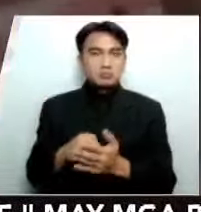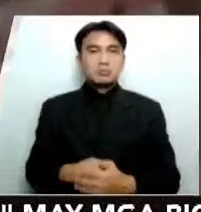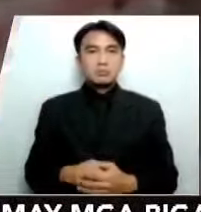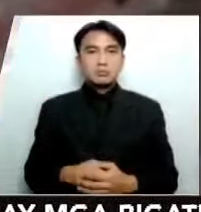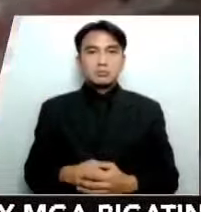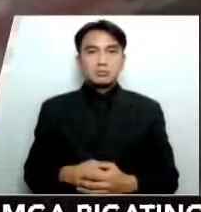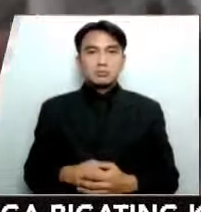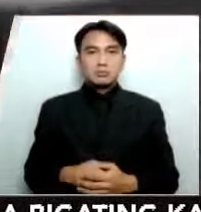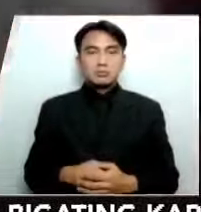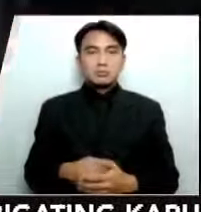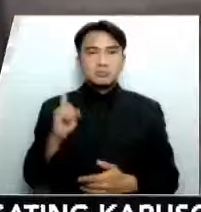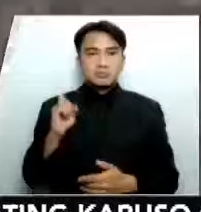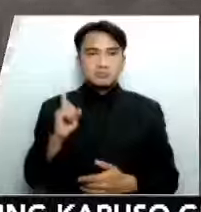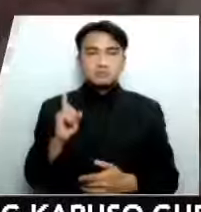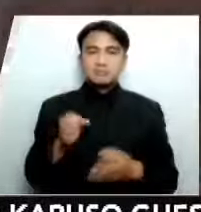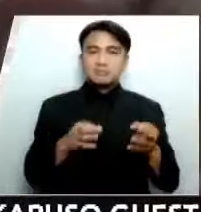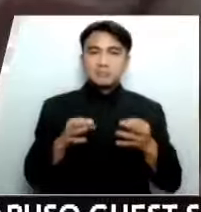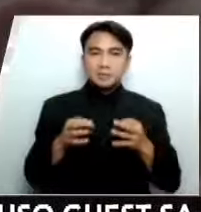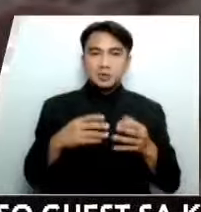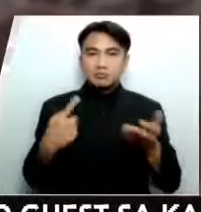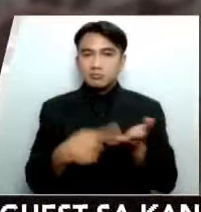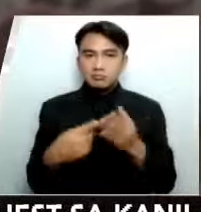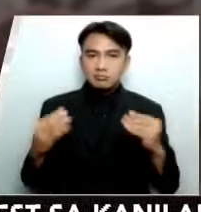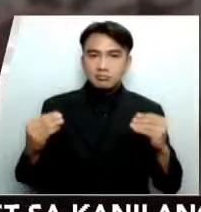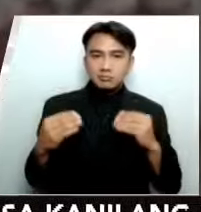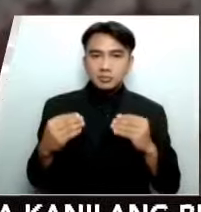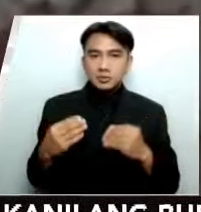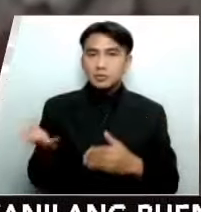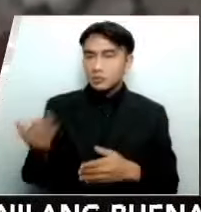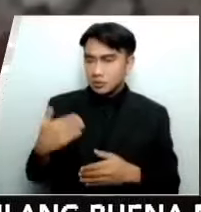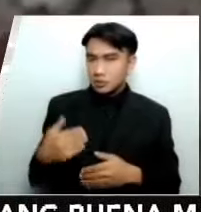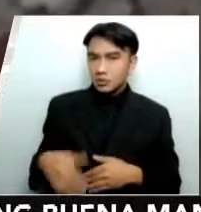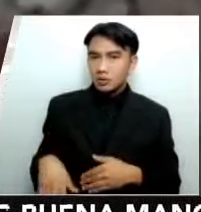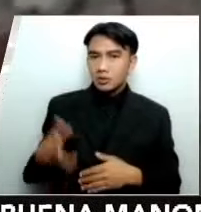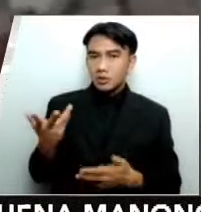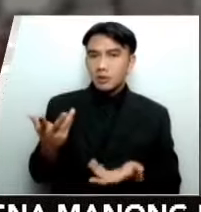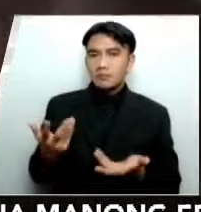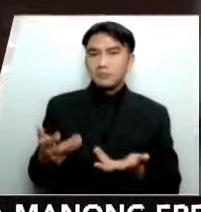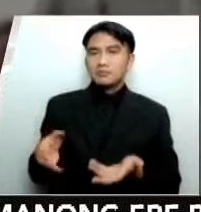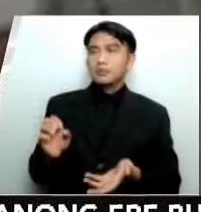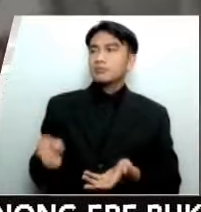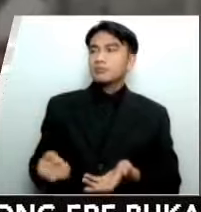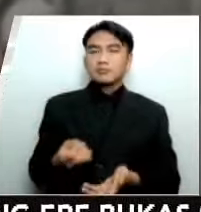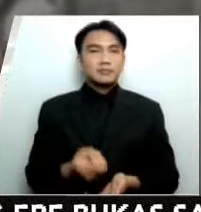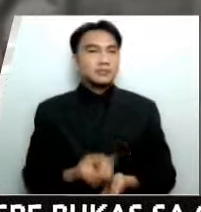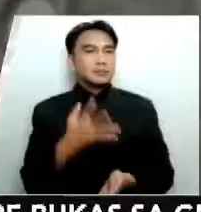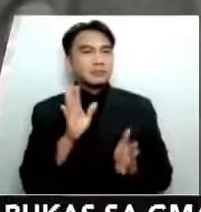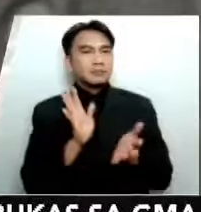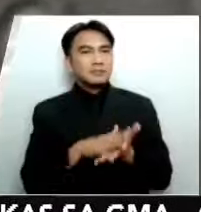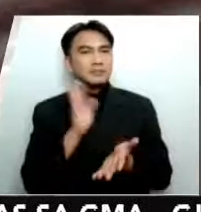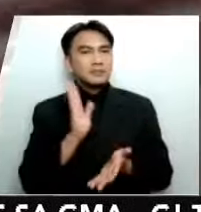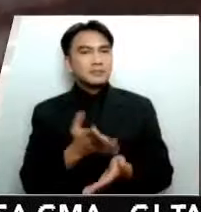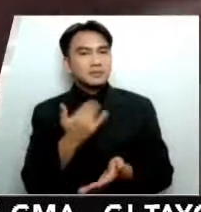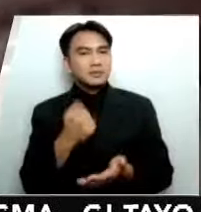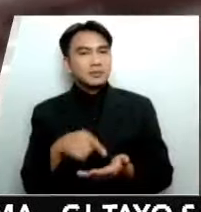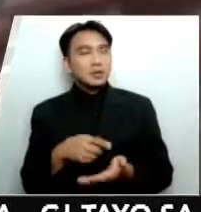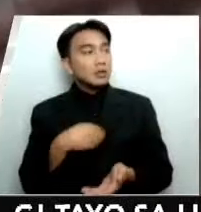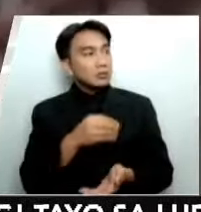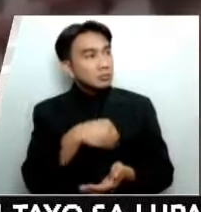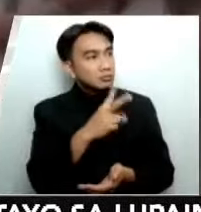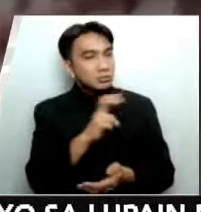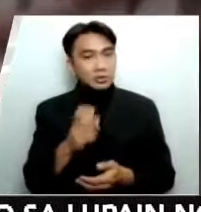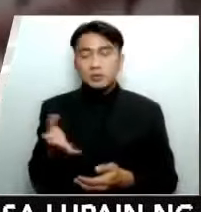around. No, I want to... How much? 5,000. No, it's too much, bro. 1,000 is too how much. How much? How much? I give you 200. De,